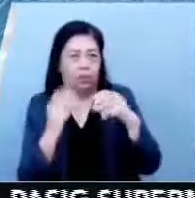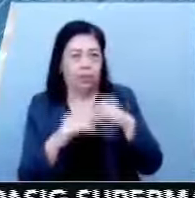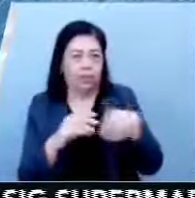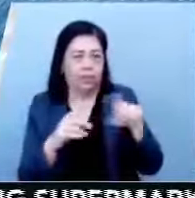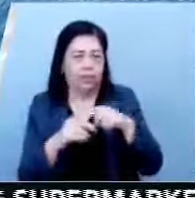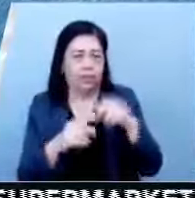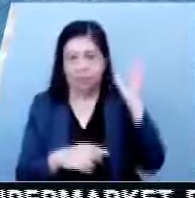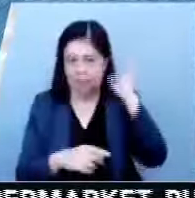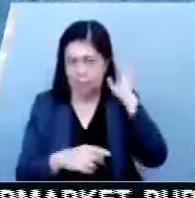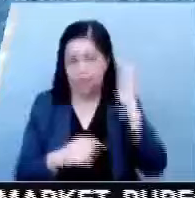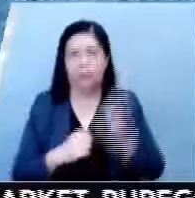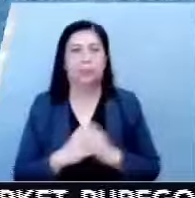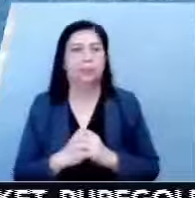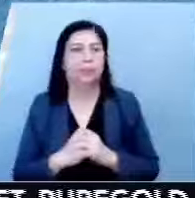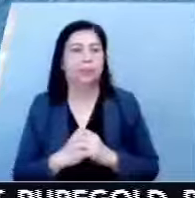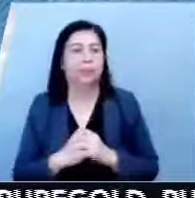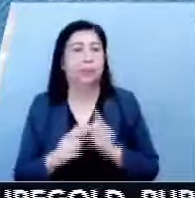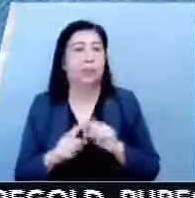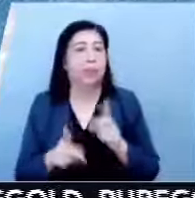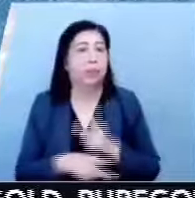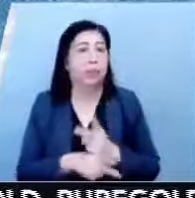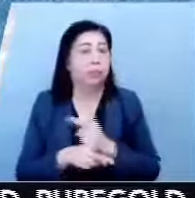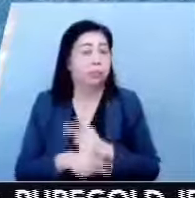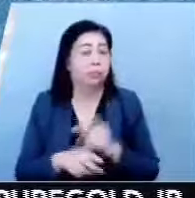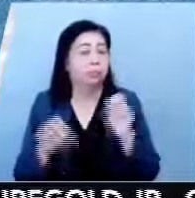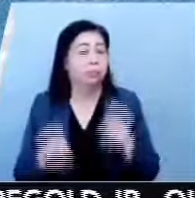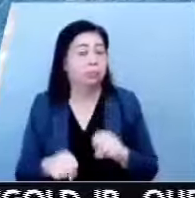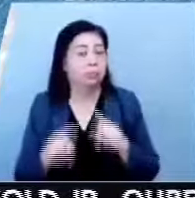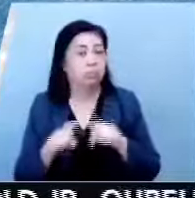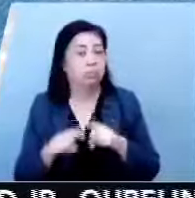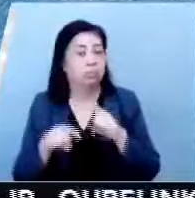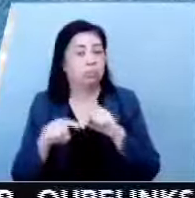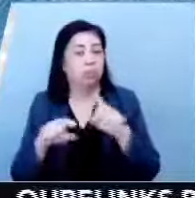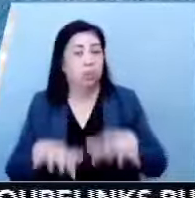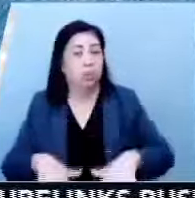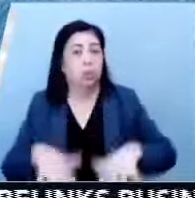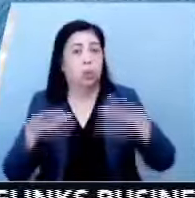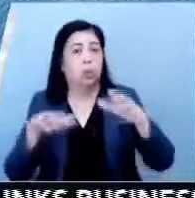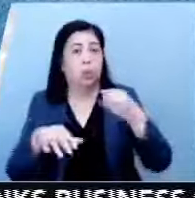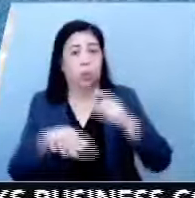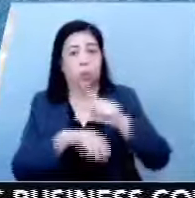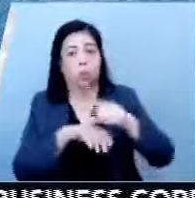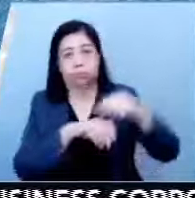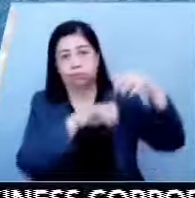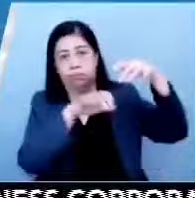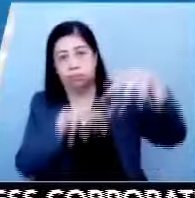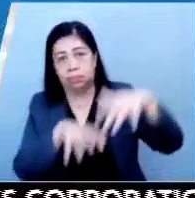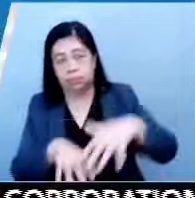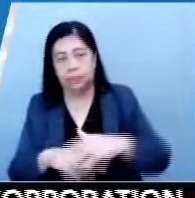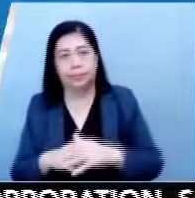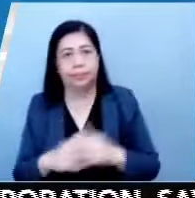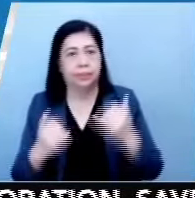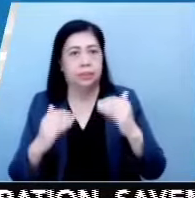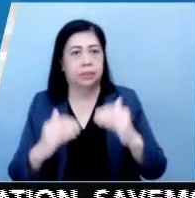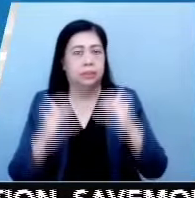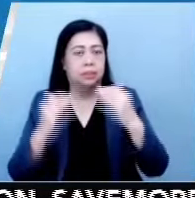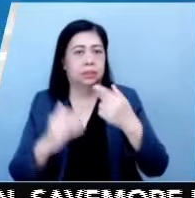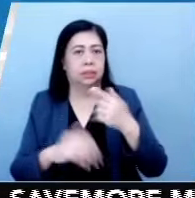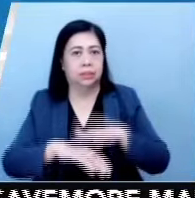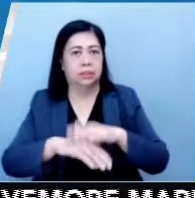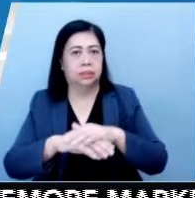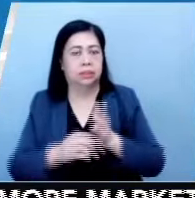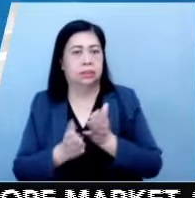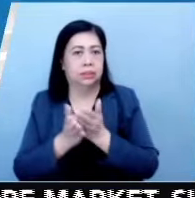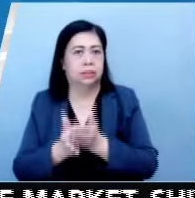Mindanao. Mag-ingat po dahil posible ang magdulot ng flash flood o landslide. Sa ngayon, may nakataas na gale warning sa northern at